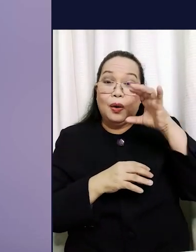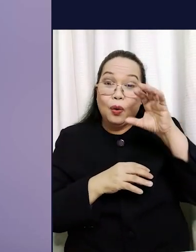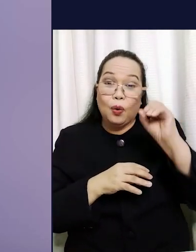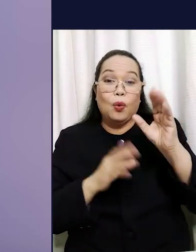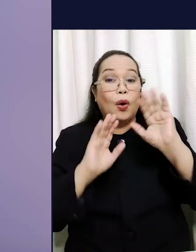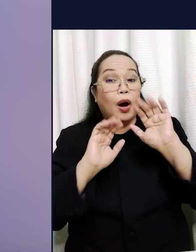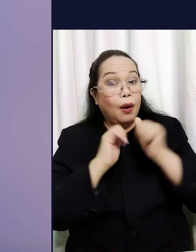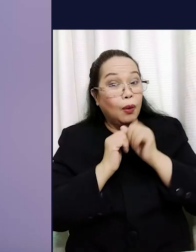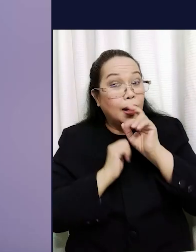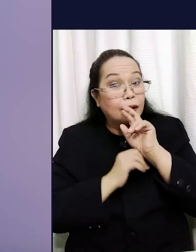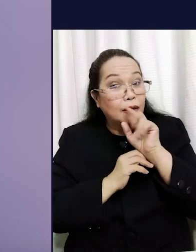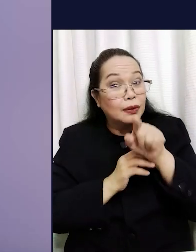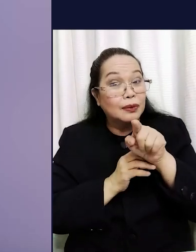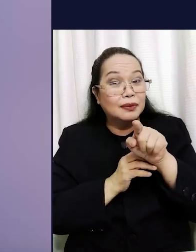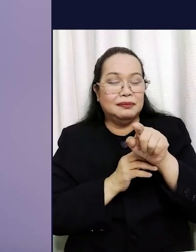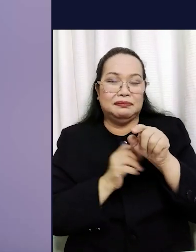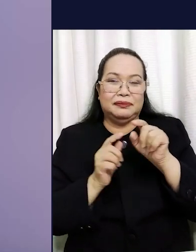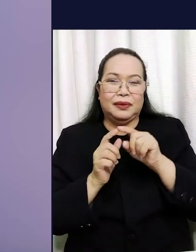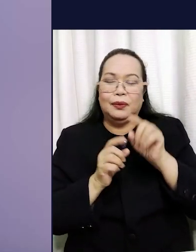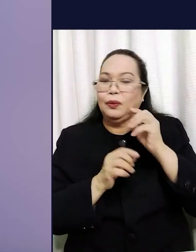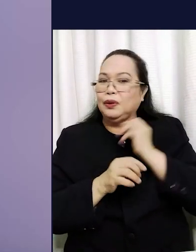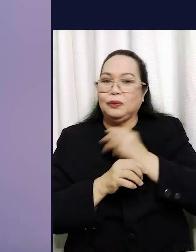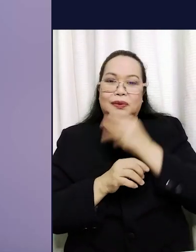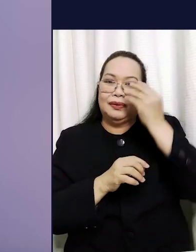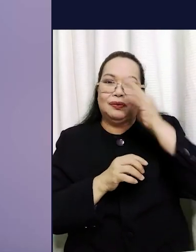Maybe a note to encourage them.